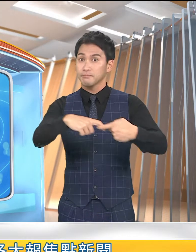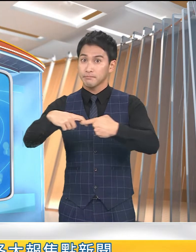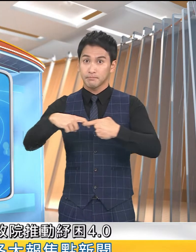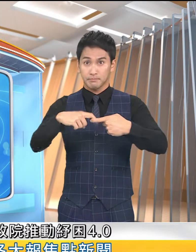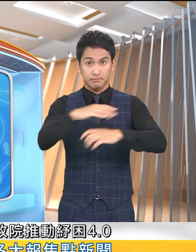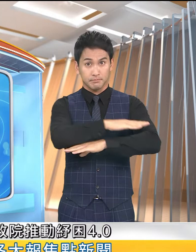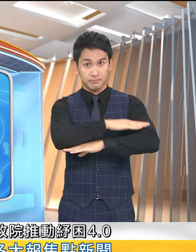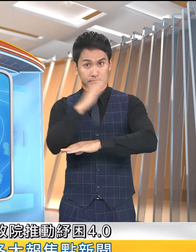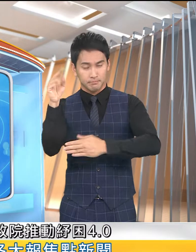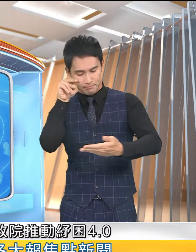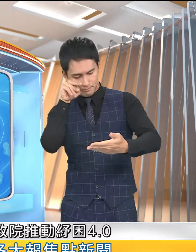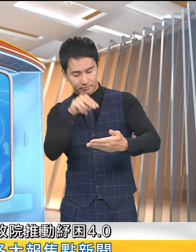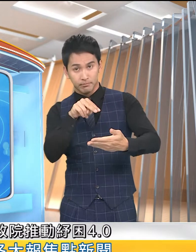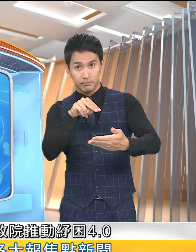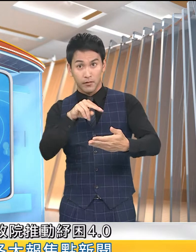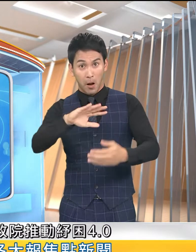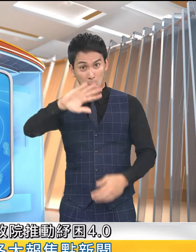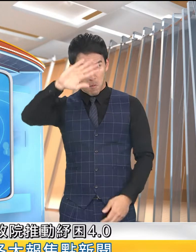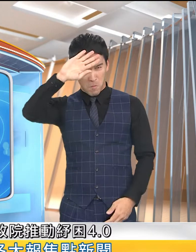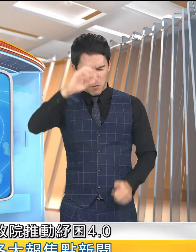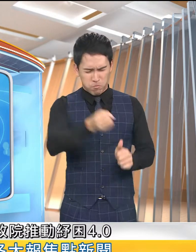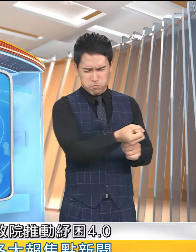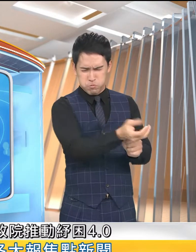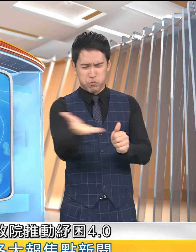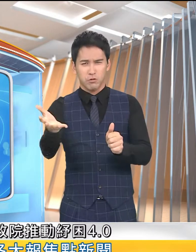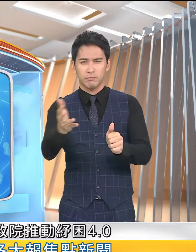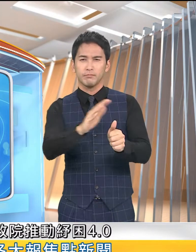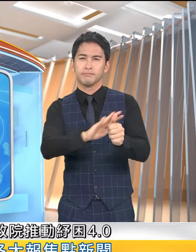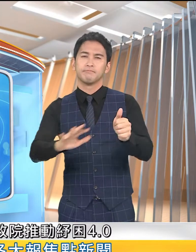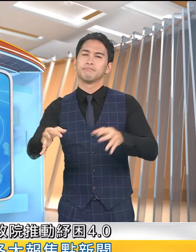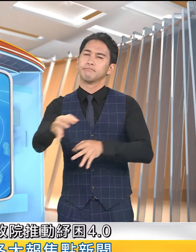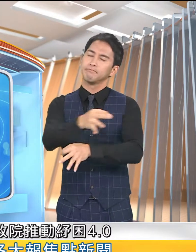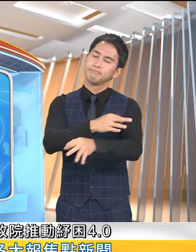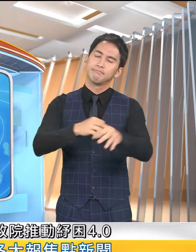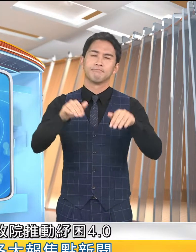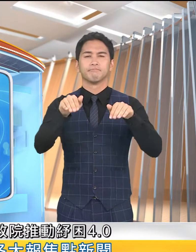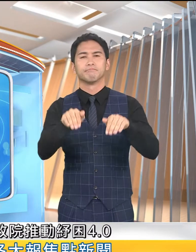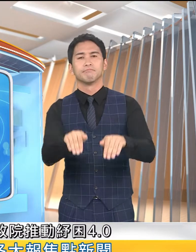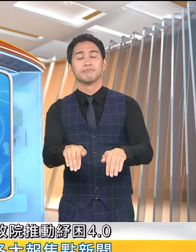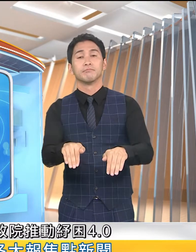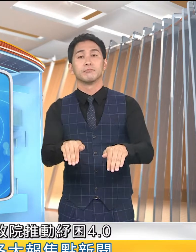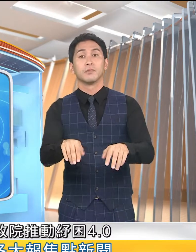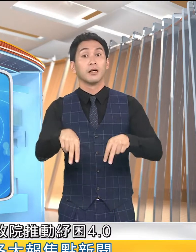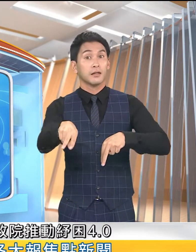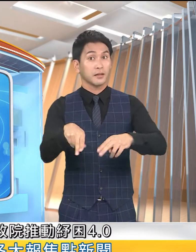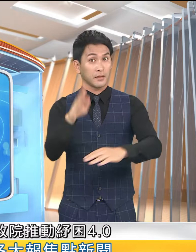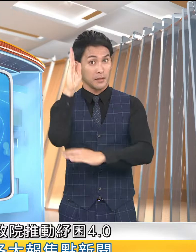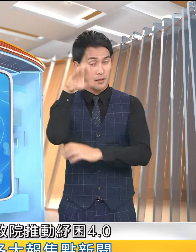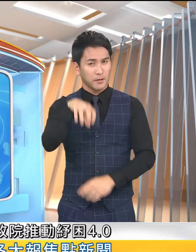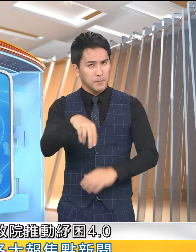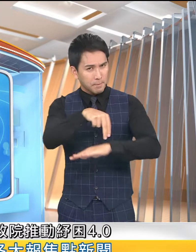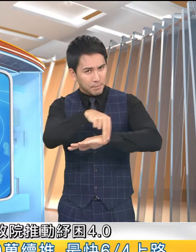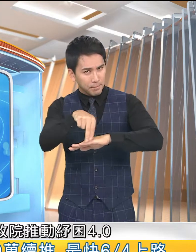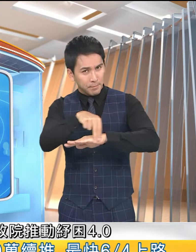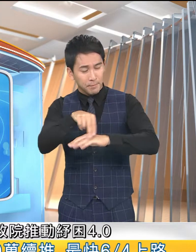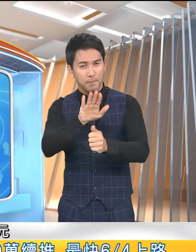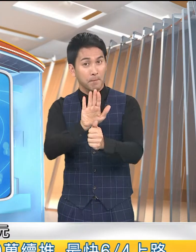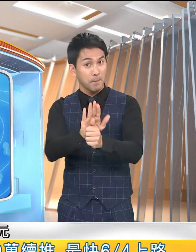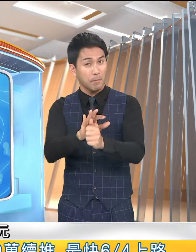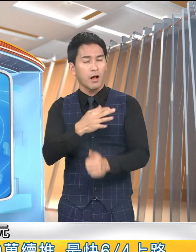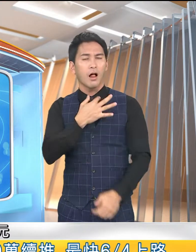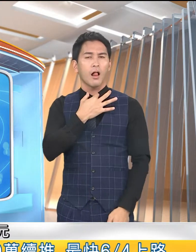再来看到的是联合报，面对经济冲击，行政院推动纾困